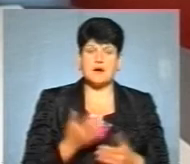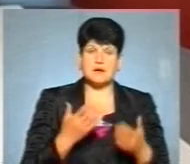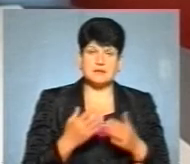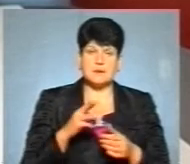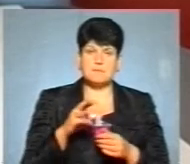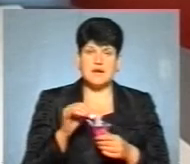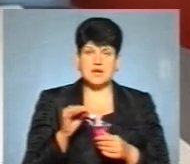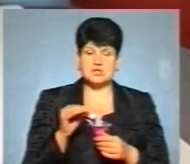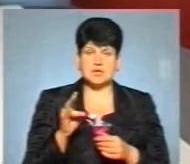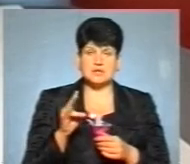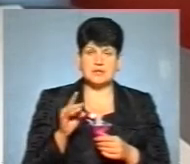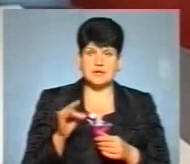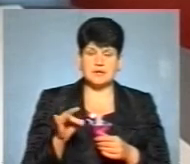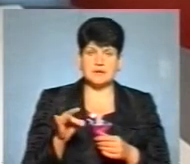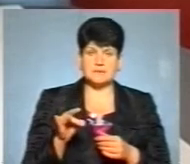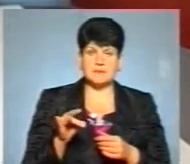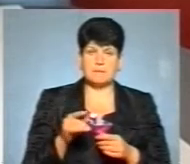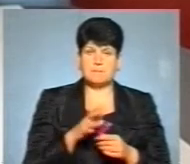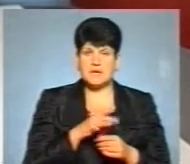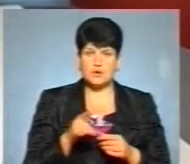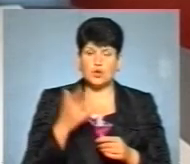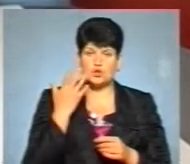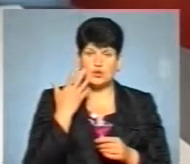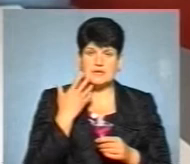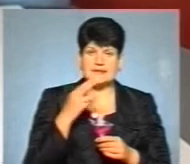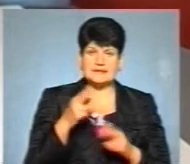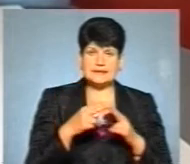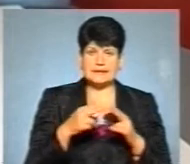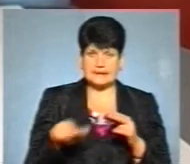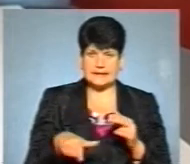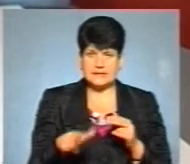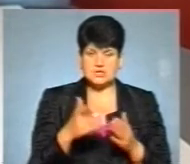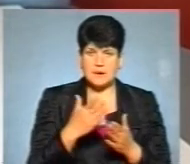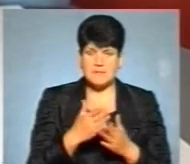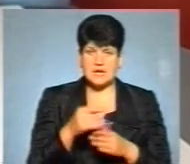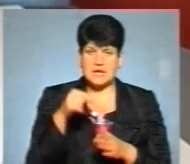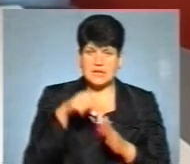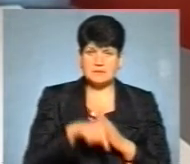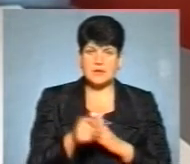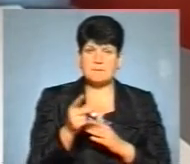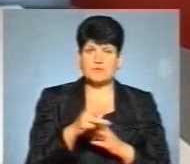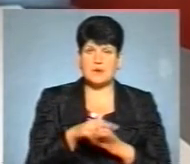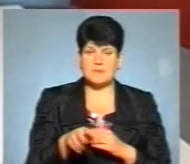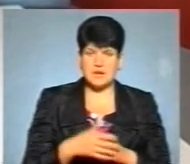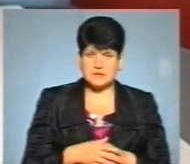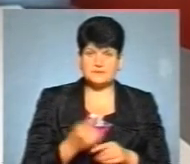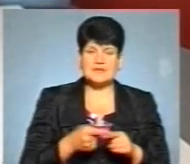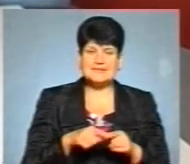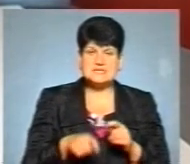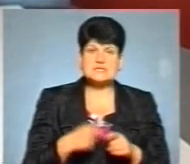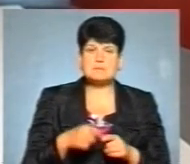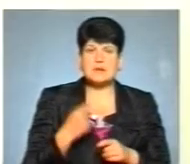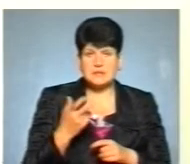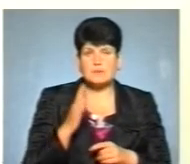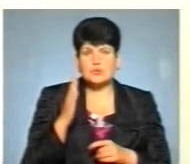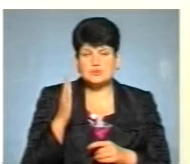коли Дністер глибиною до пів метра. Розумієте? Коли він піднімається цей. Відповідно, ці збитки прогнозуються, тому